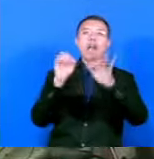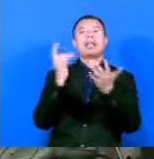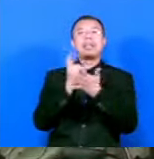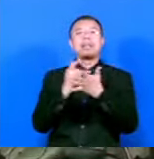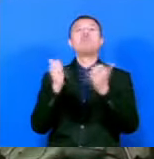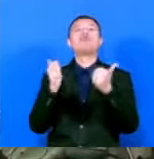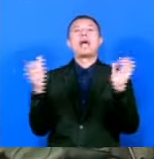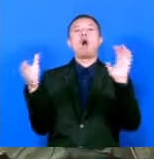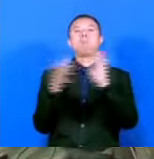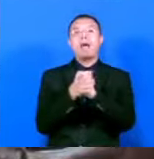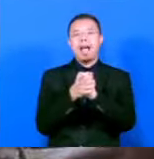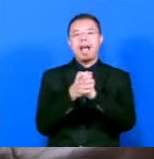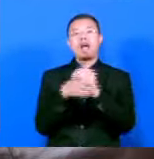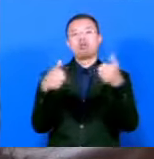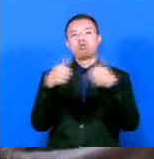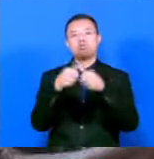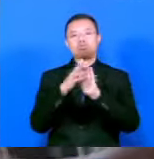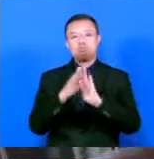dan kekompakan warga.